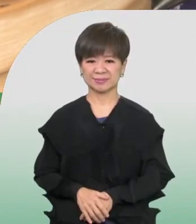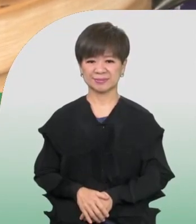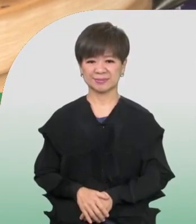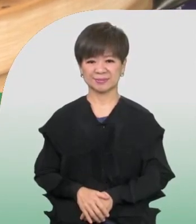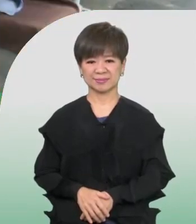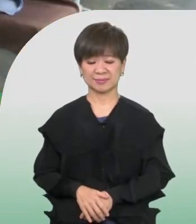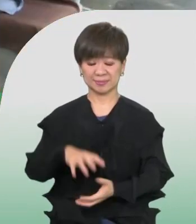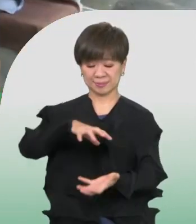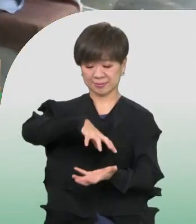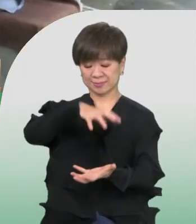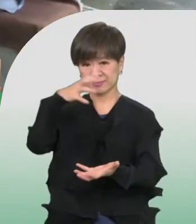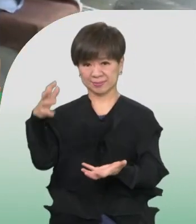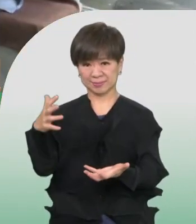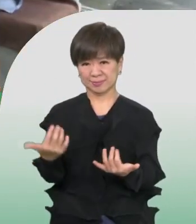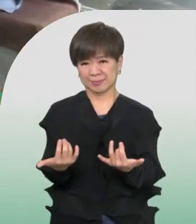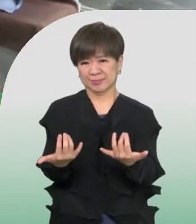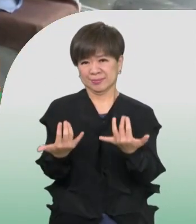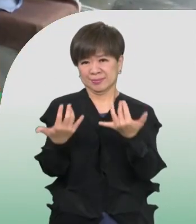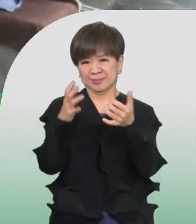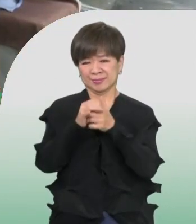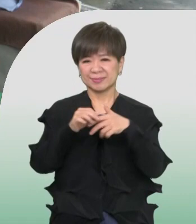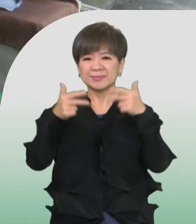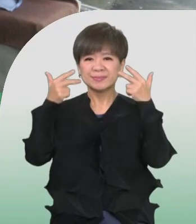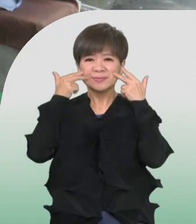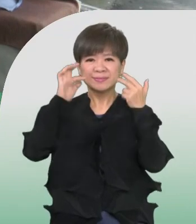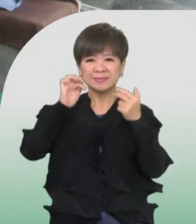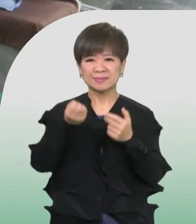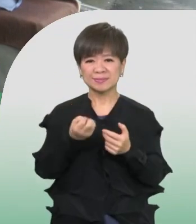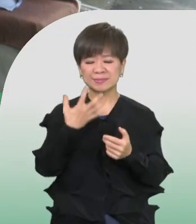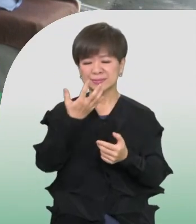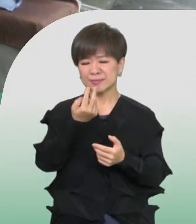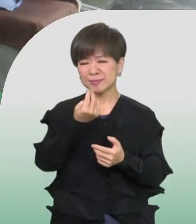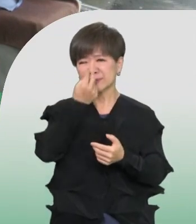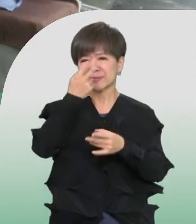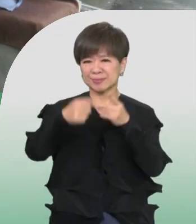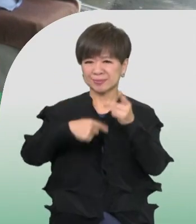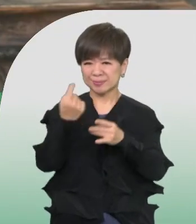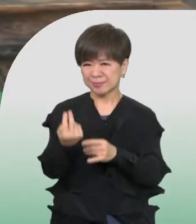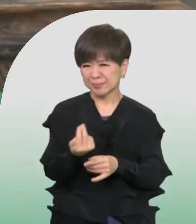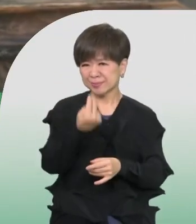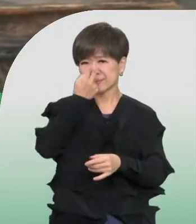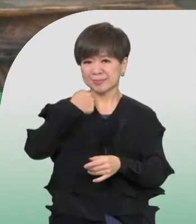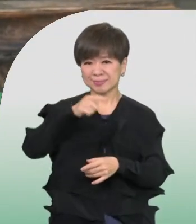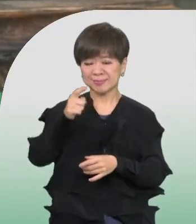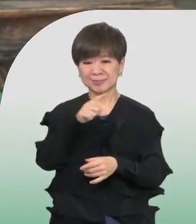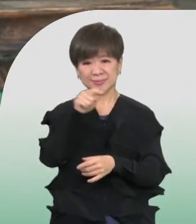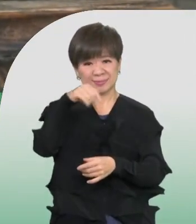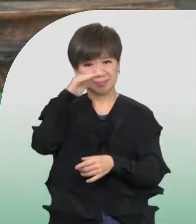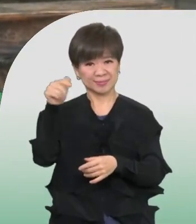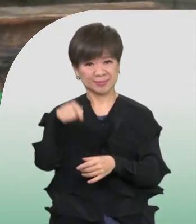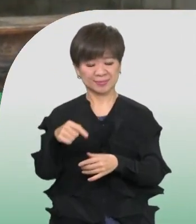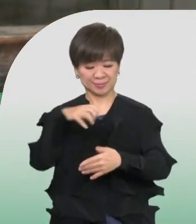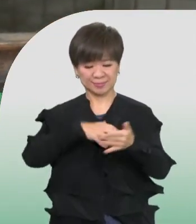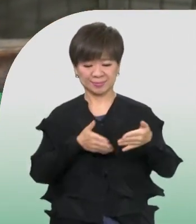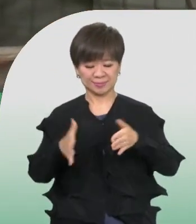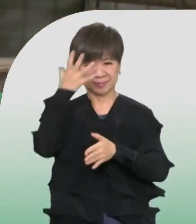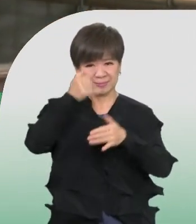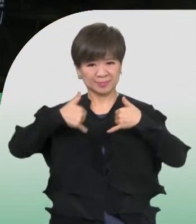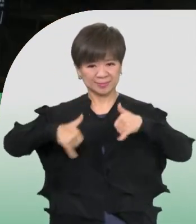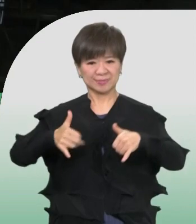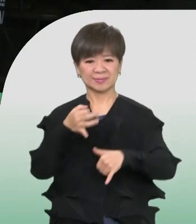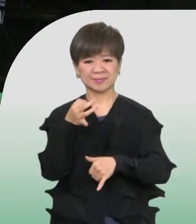现款如从羊皮出片到热姜发香，韩国总香，当多个人下去到望山乡街内湾路街，都会买热